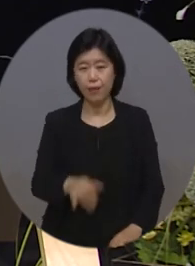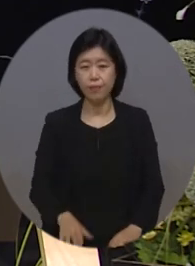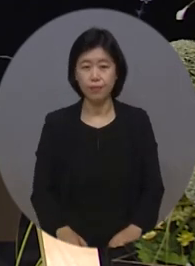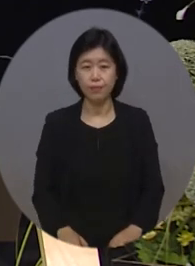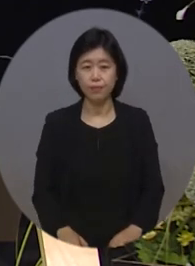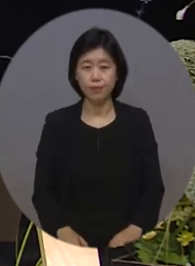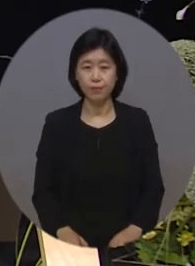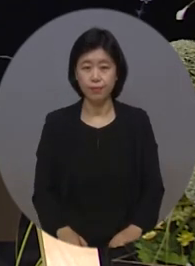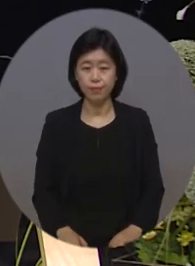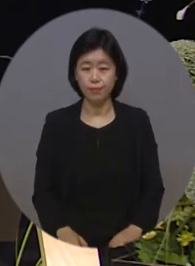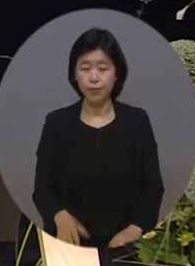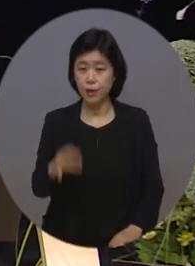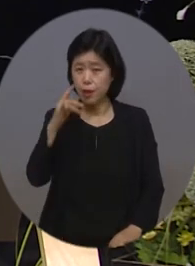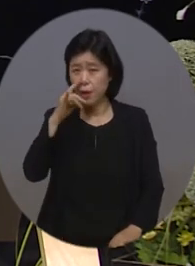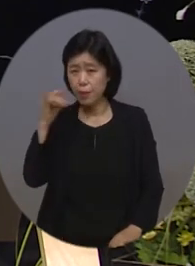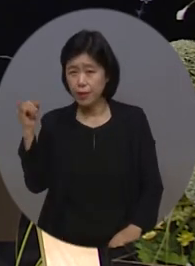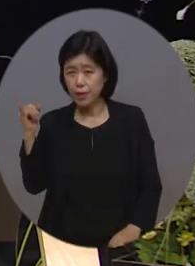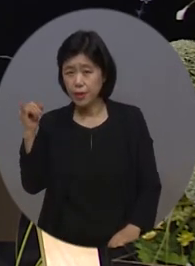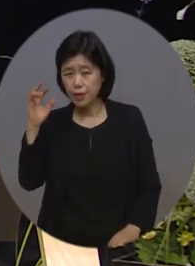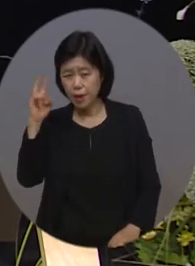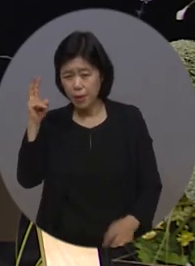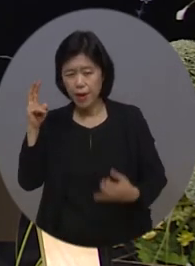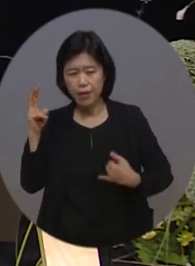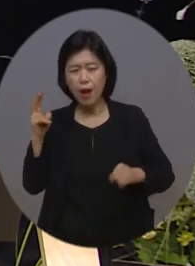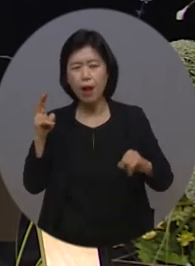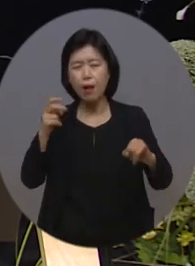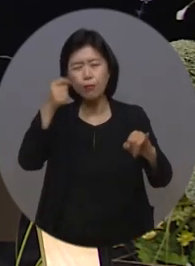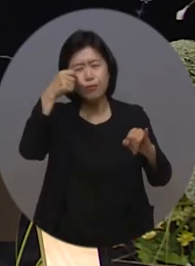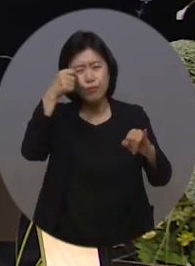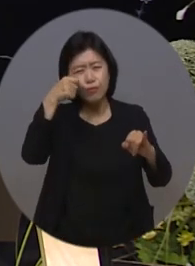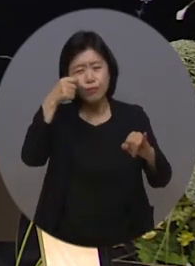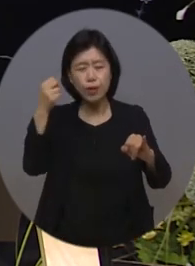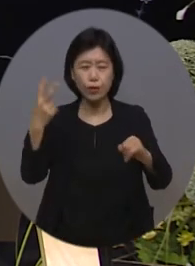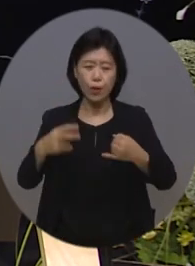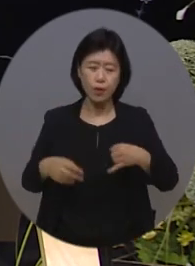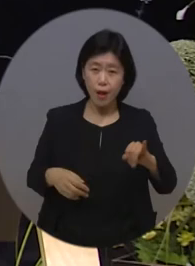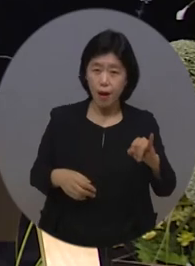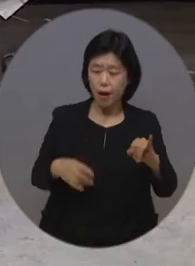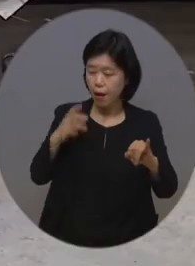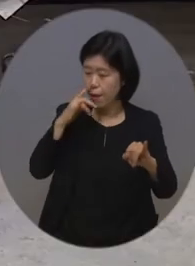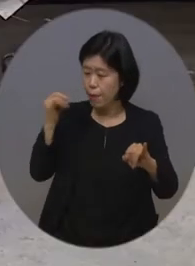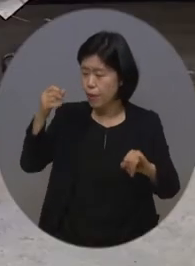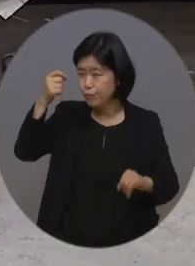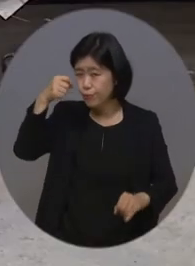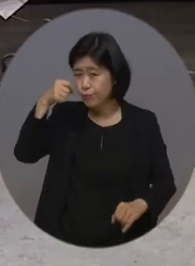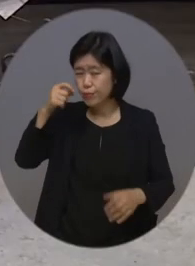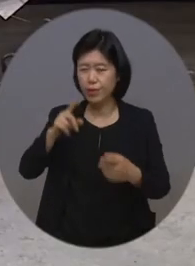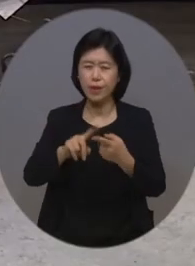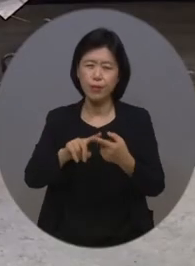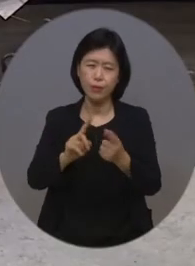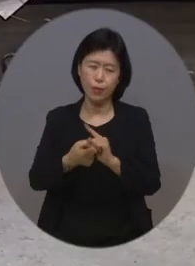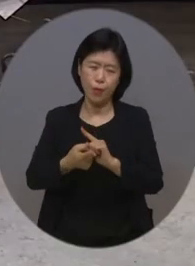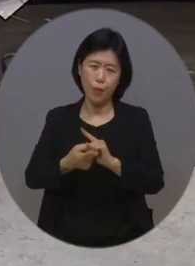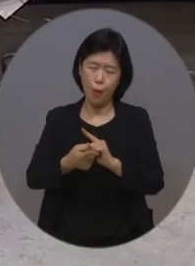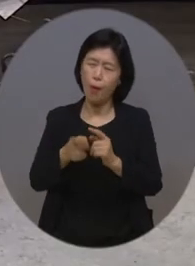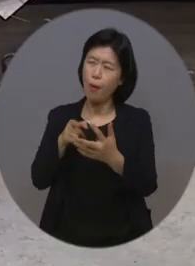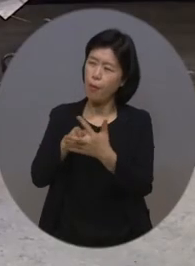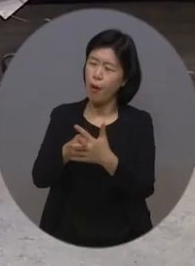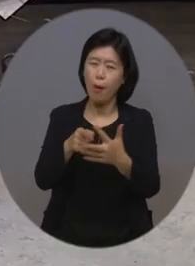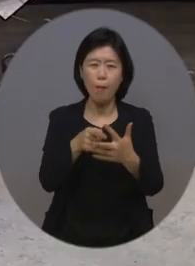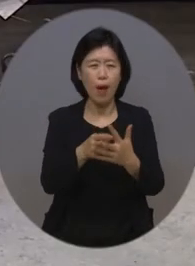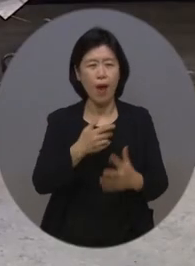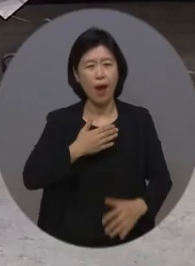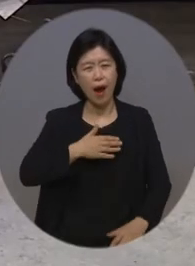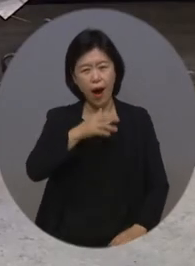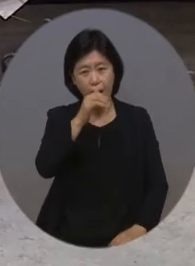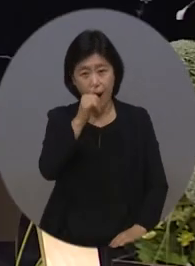어미는 딸의 울음을, 딸은 어미의 울음을 서로 듣게 되는 것입니다. 두 여자의 통곡을 기차가 대신